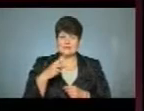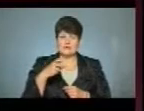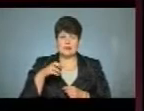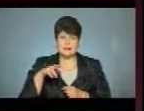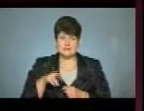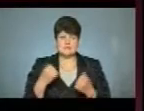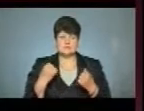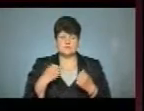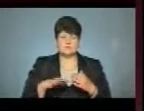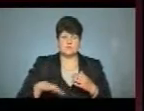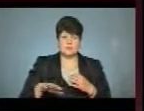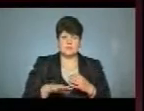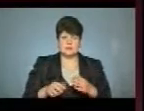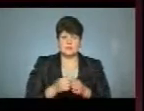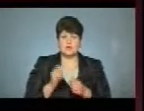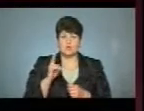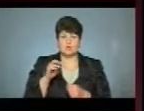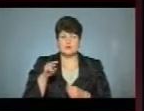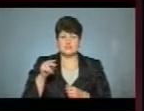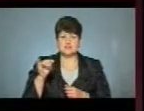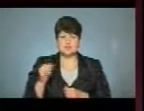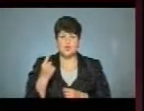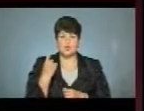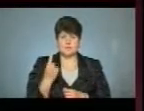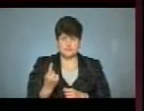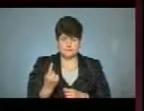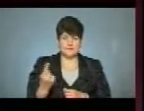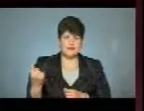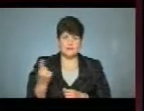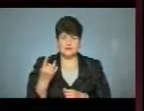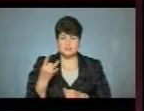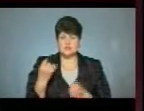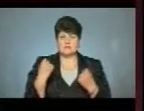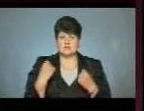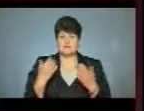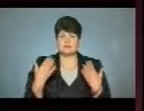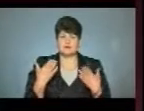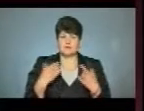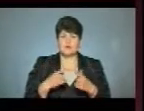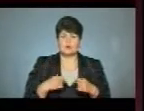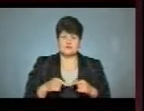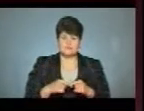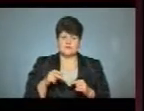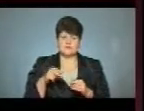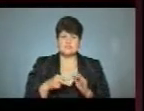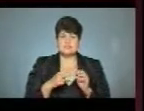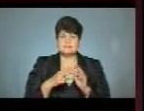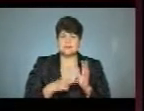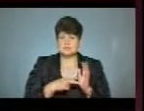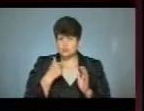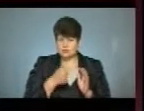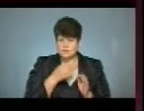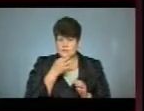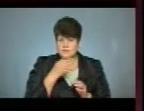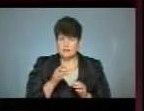на спортивному майданчику, що по вулиці Купчинського, 1. Вперше спортивні канікули в Тернополі організували у 2017 році,